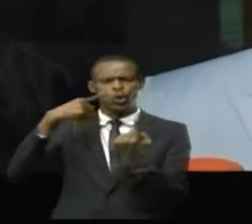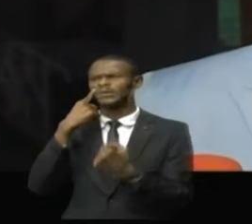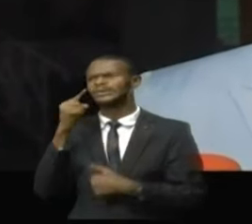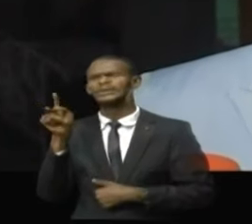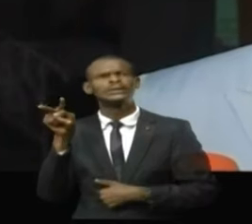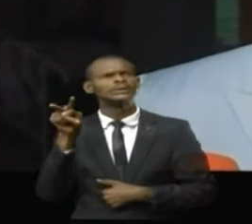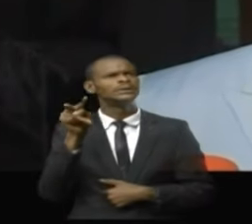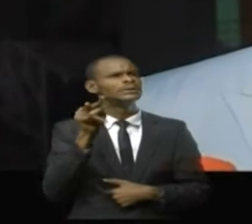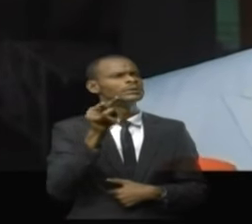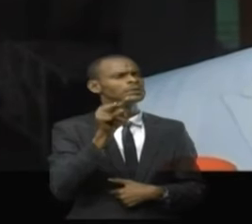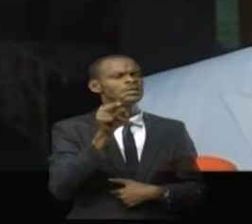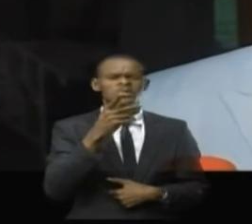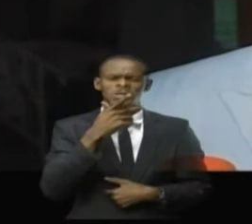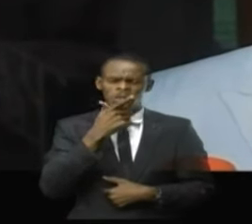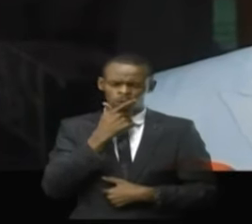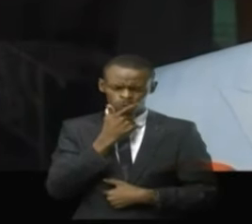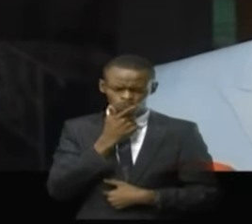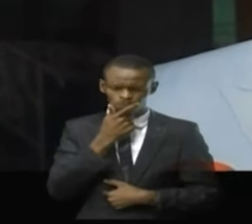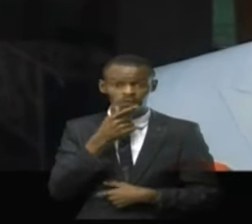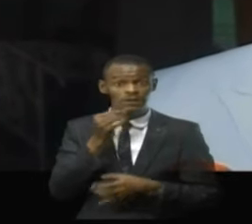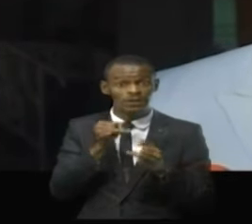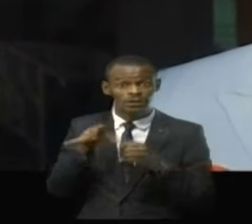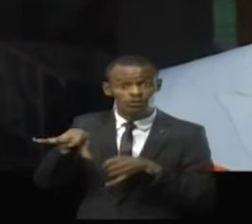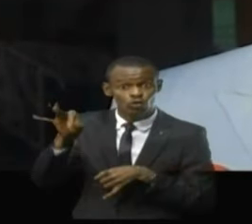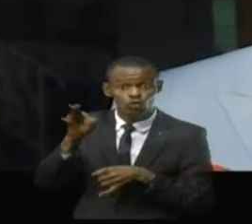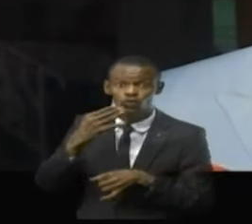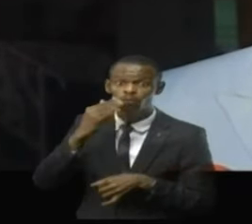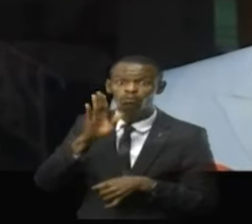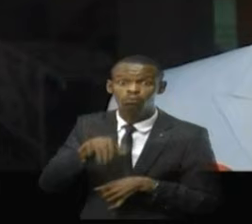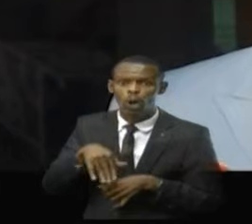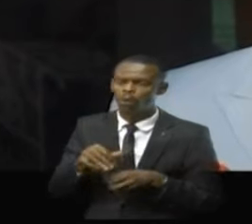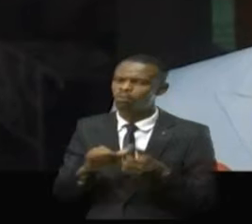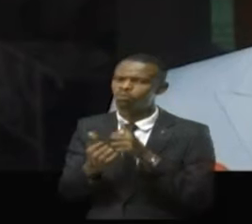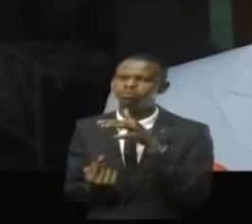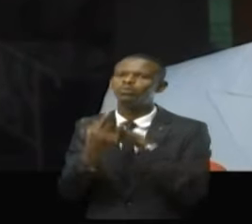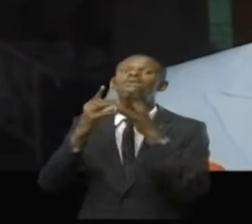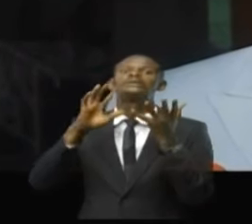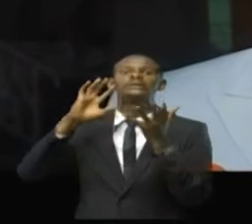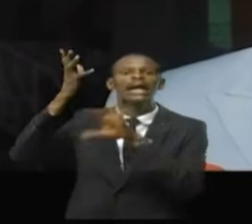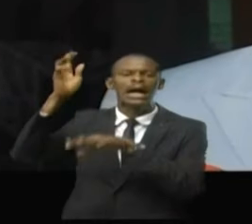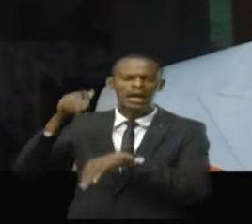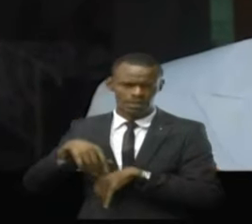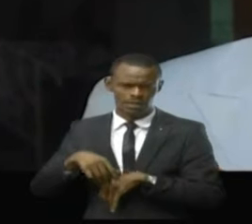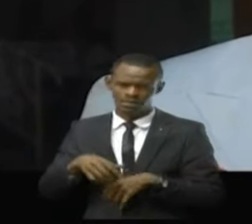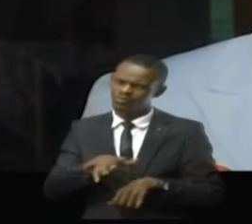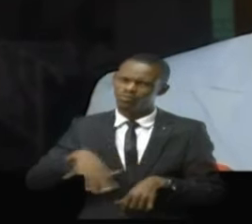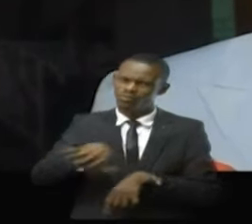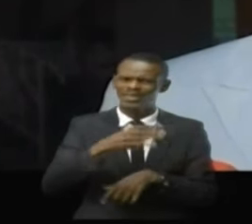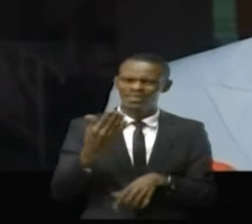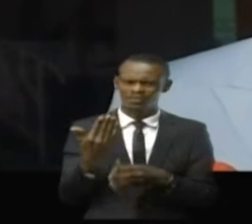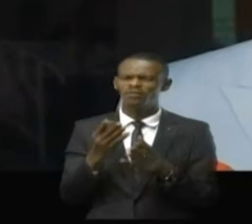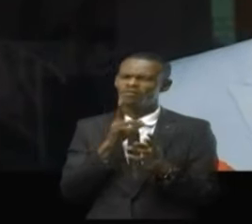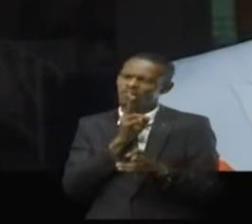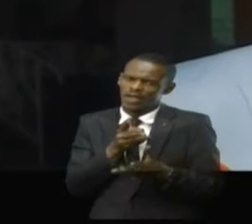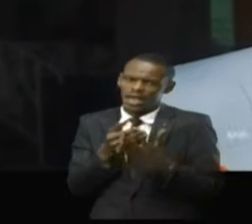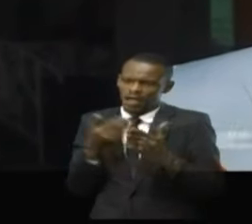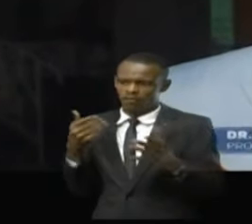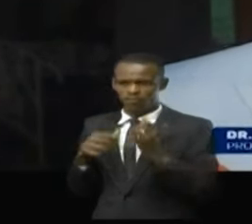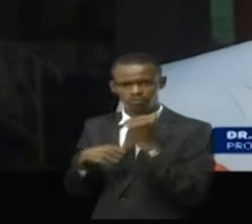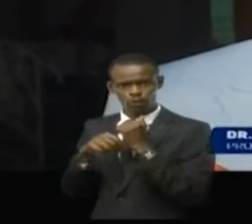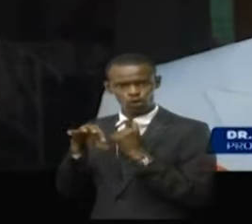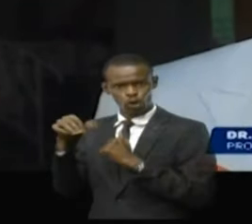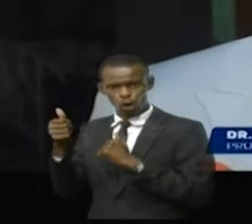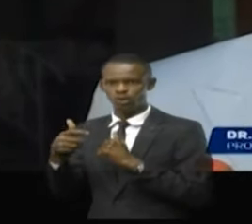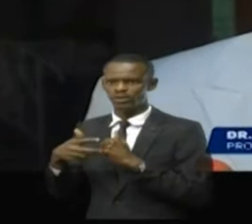suite est mauvaise aussi. Nous avons un pays. Même si les gens sont passés, ils ont pillé, ils ont fait ce qu'ils ont fait, moi j'ai toujours dit que le Congo est